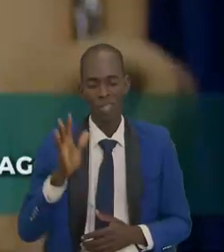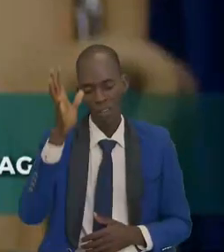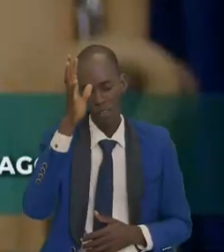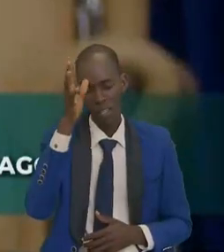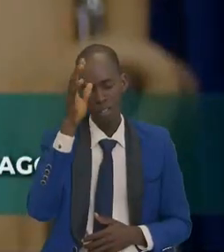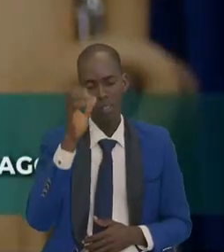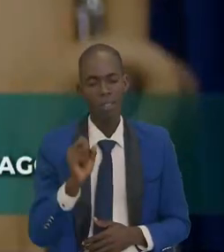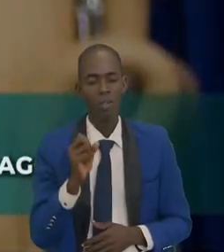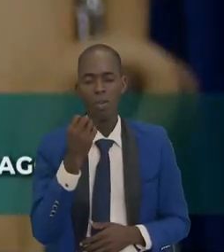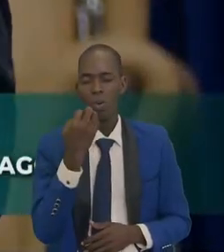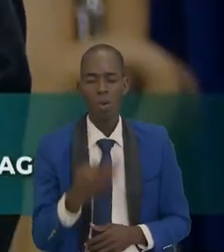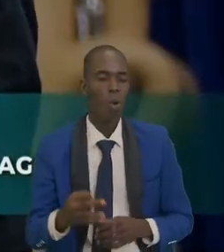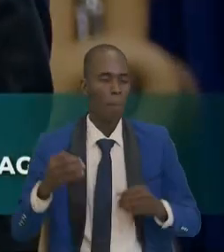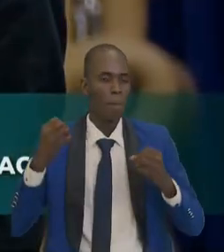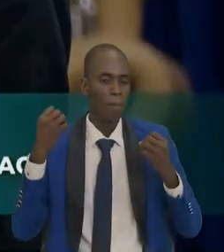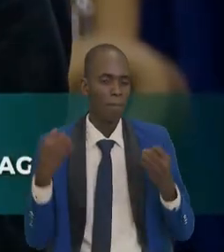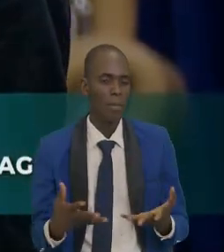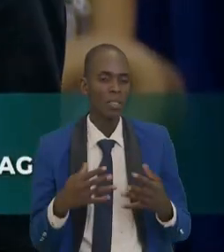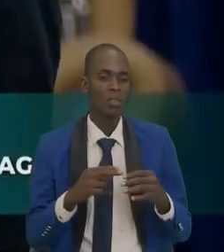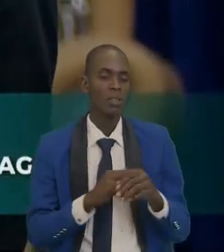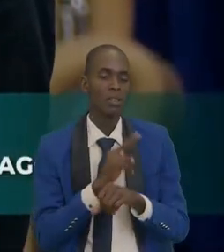Père d'un grand nombre de nations.